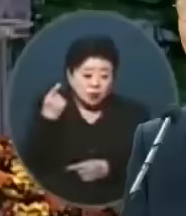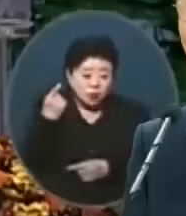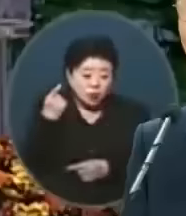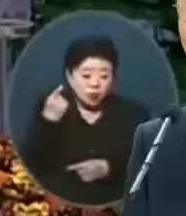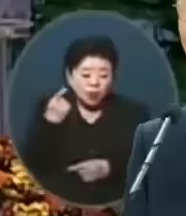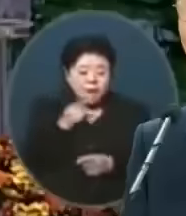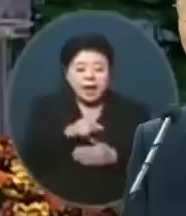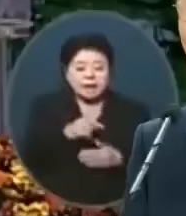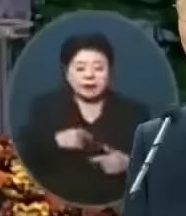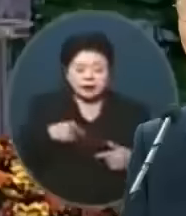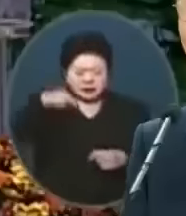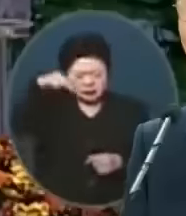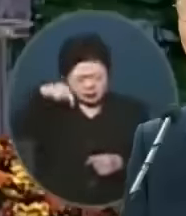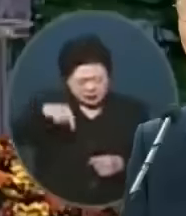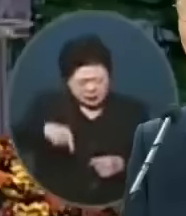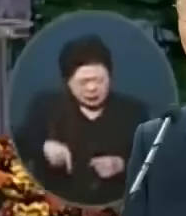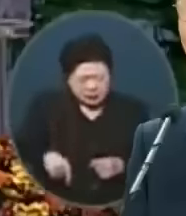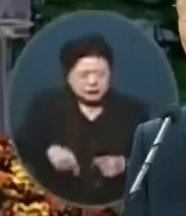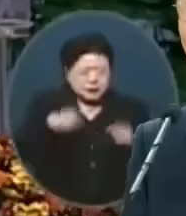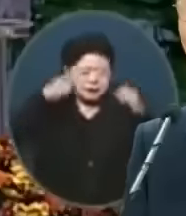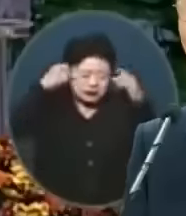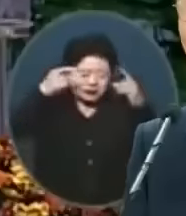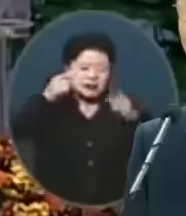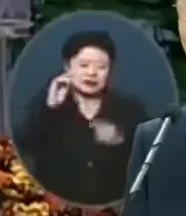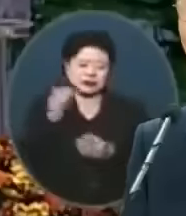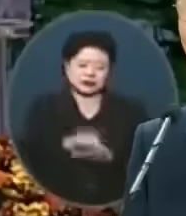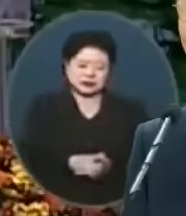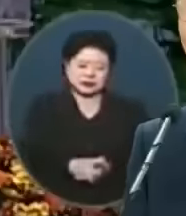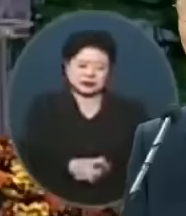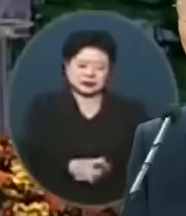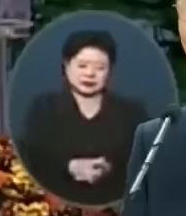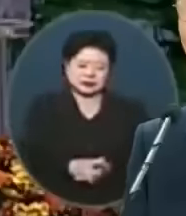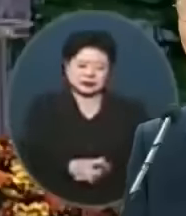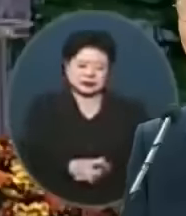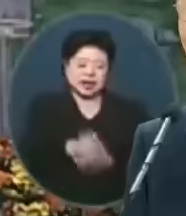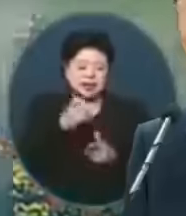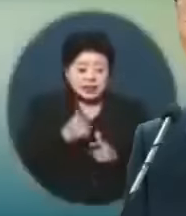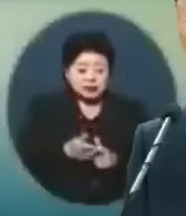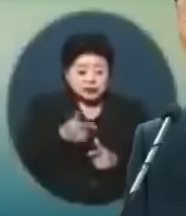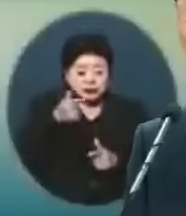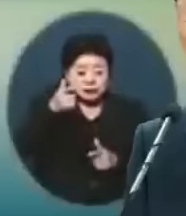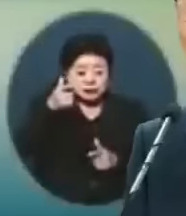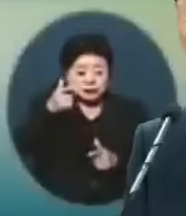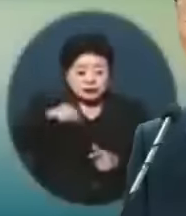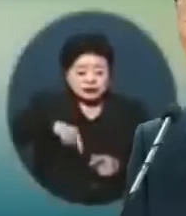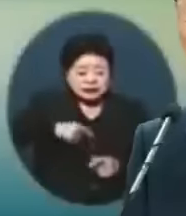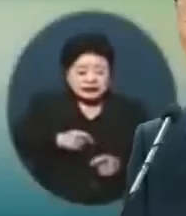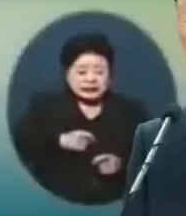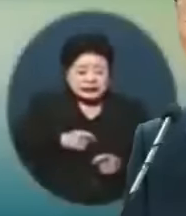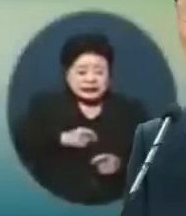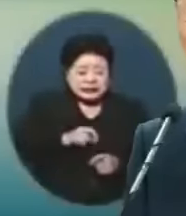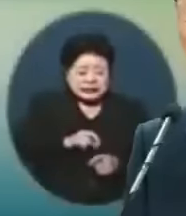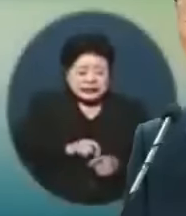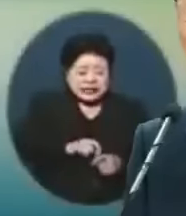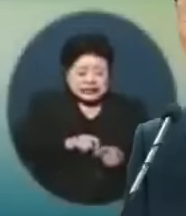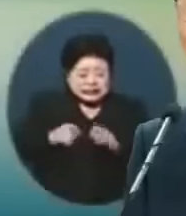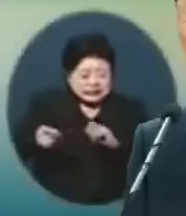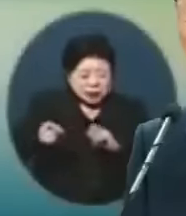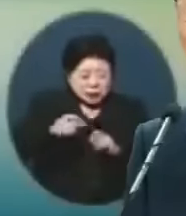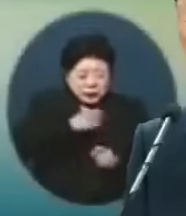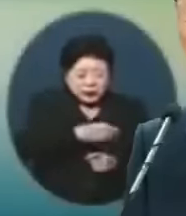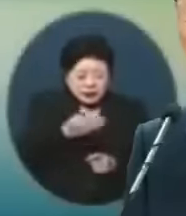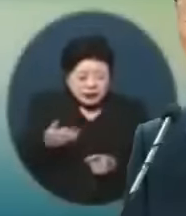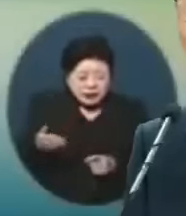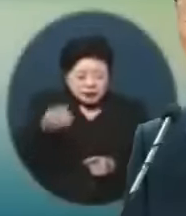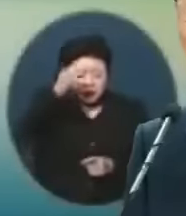그 마음에 깊이 느낀 점이 있었습니다. 어떻게 예수님은 자신의 살을 찢고